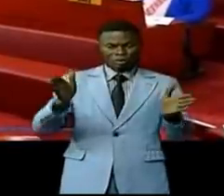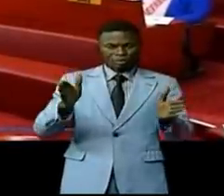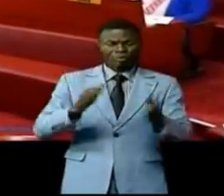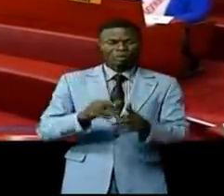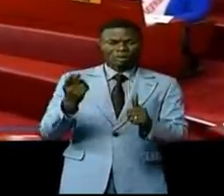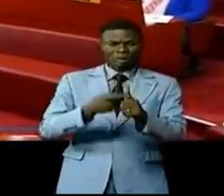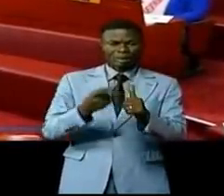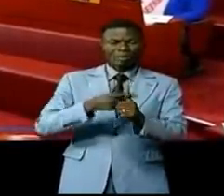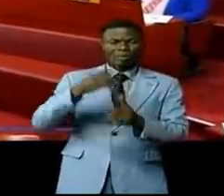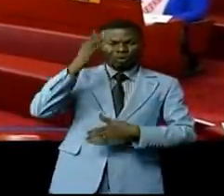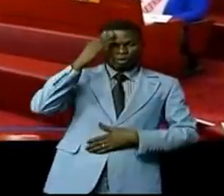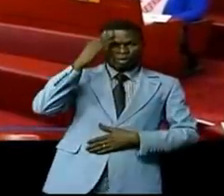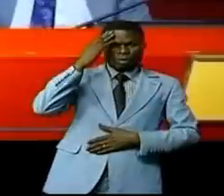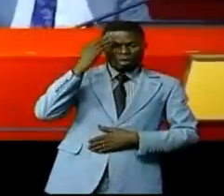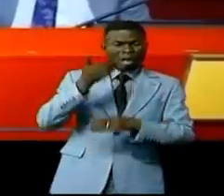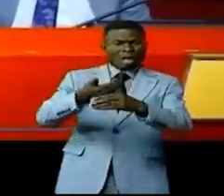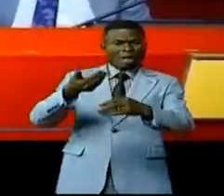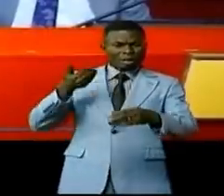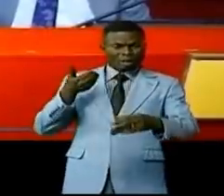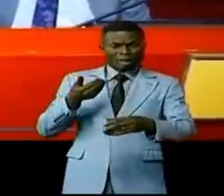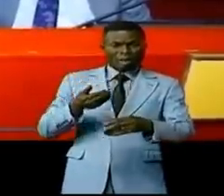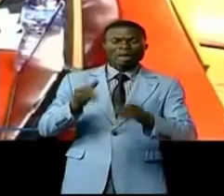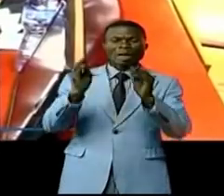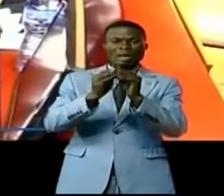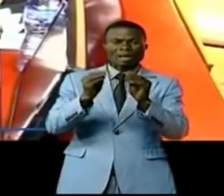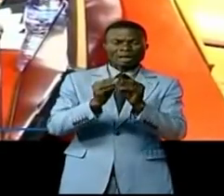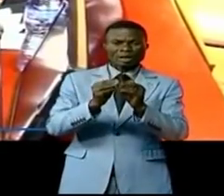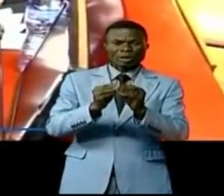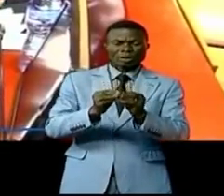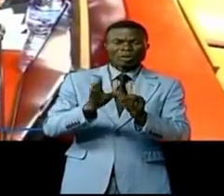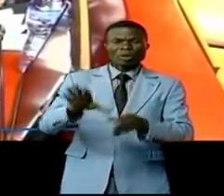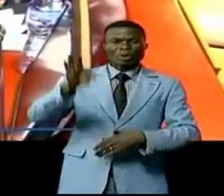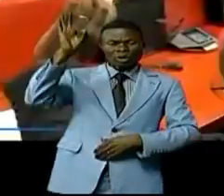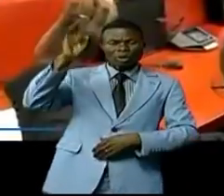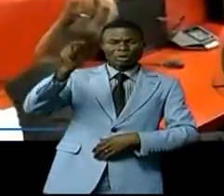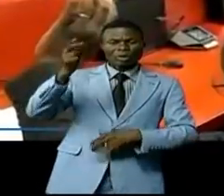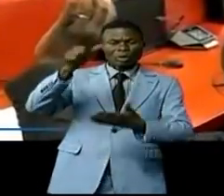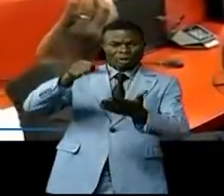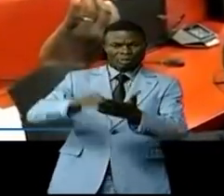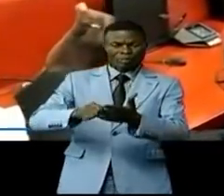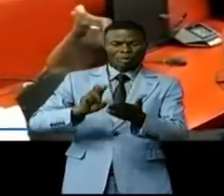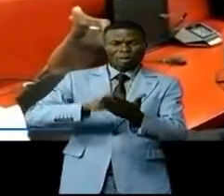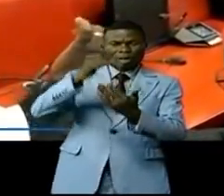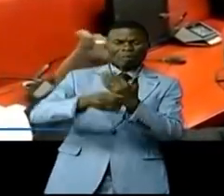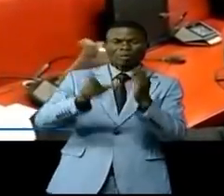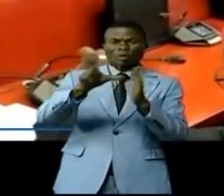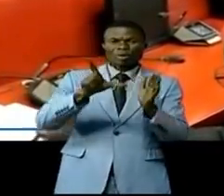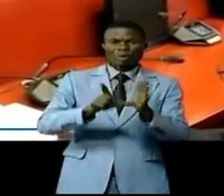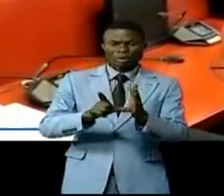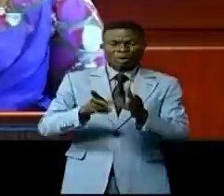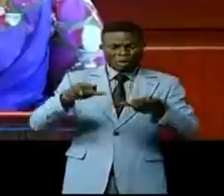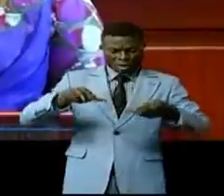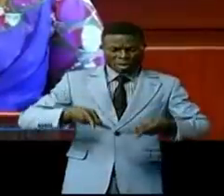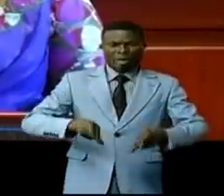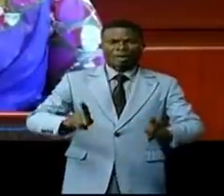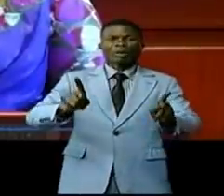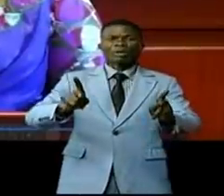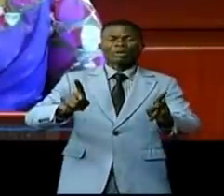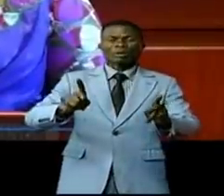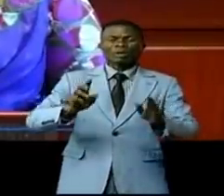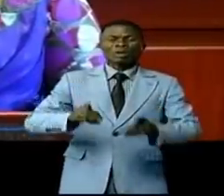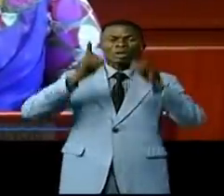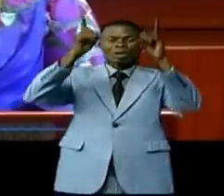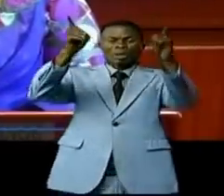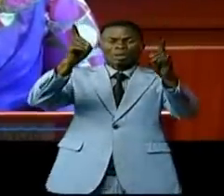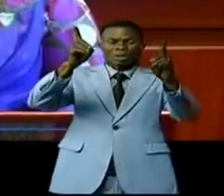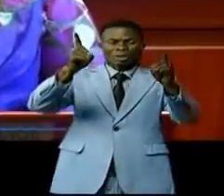faut noter que, peu avant, la plénière a voté en seconde lecture le projet de loi portant autorisation de la prorogation